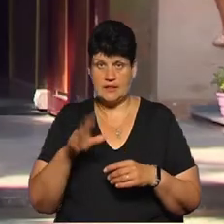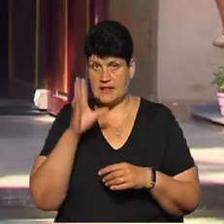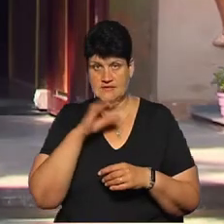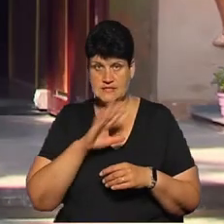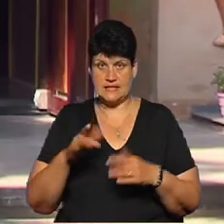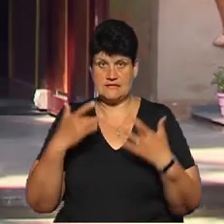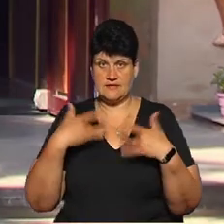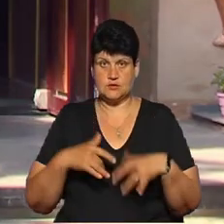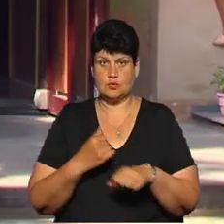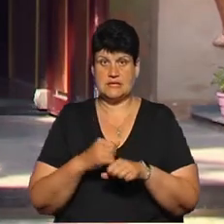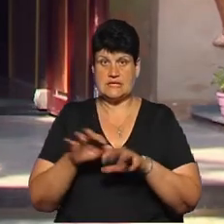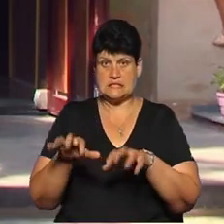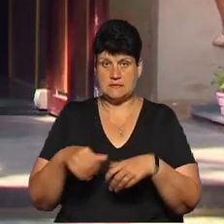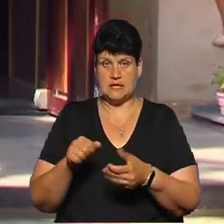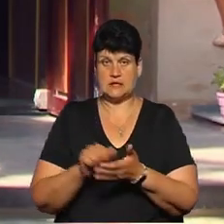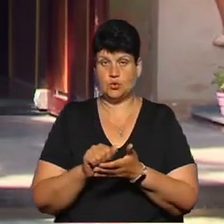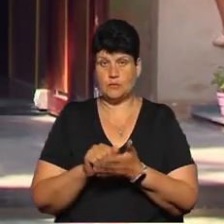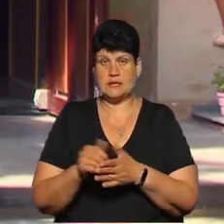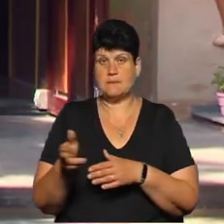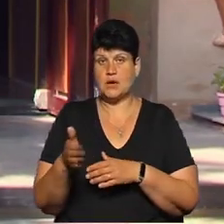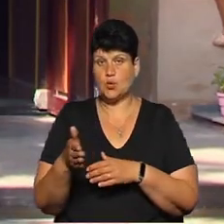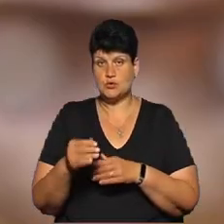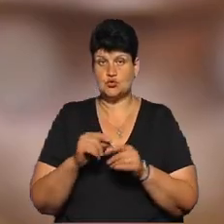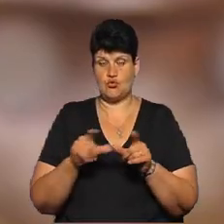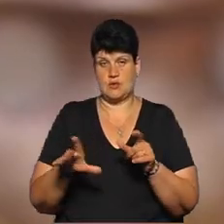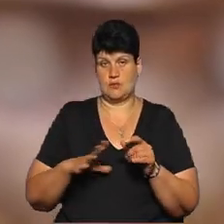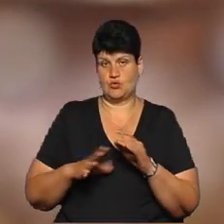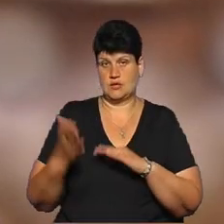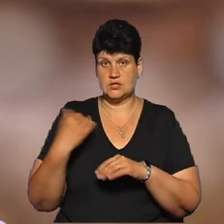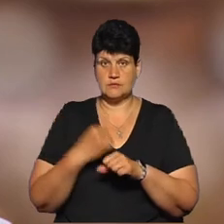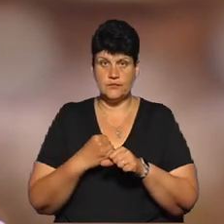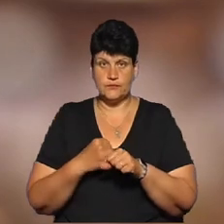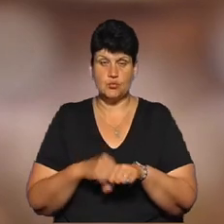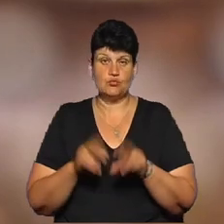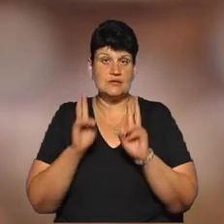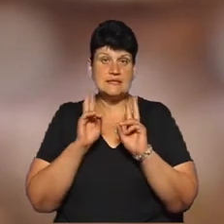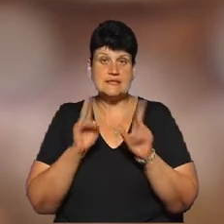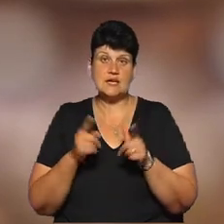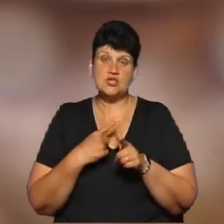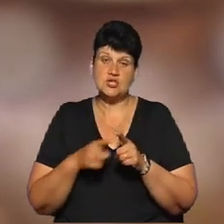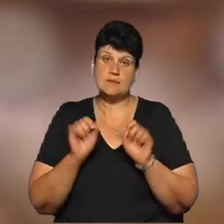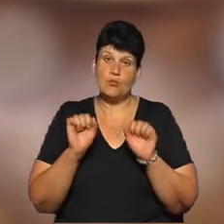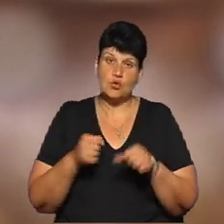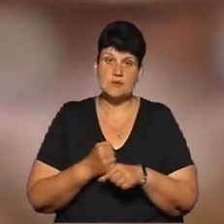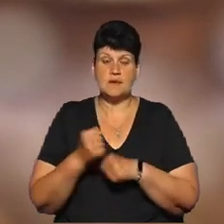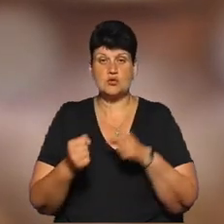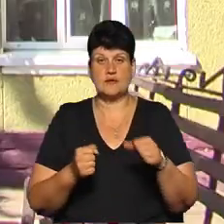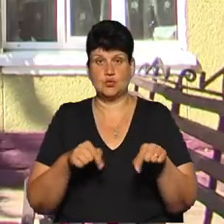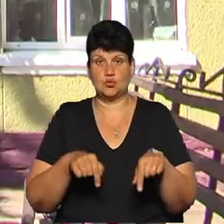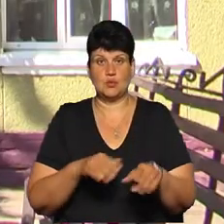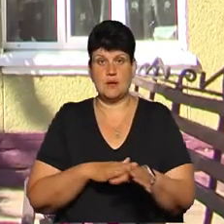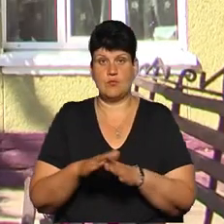та забрати документи з маріупольської школи, в якій працювала. Тому, розповідає, не знає, чи зможе працевлаштуватися тут на повну